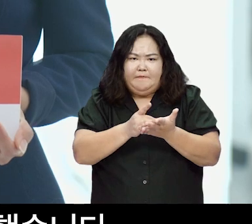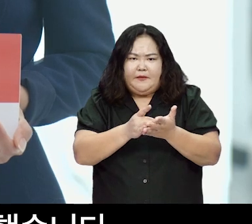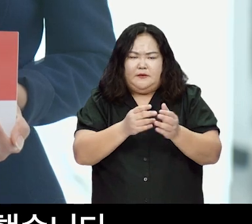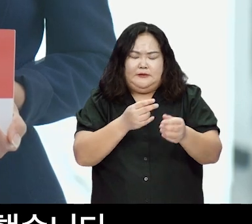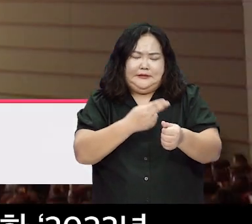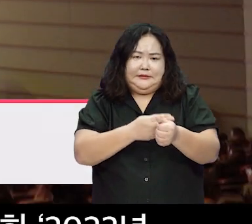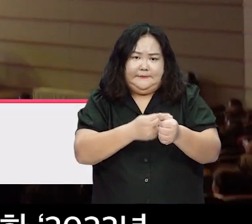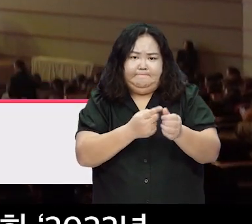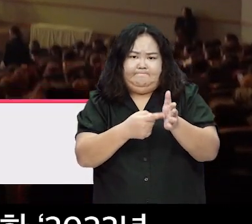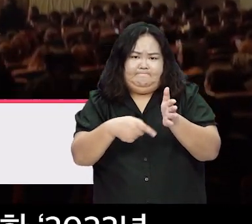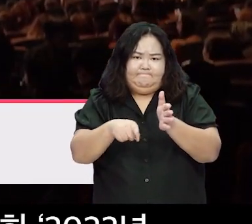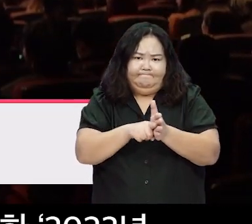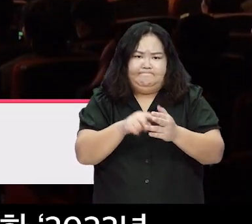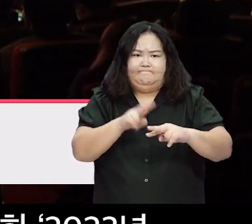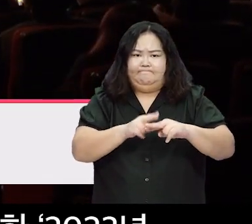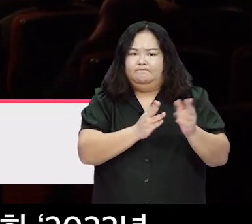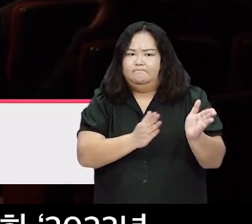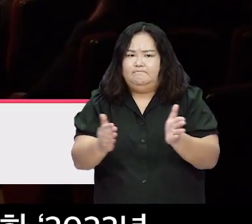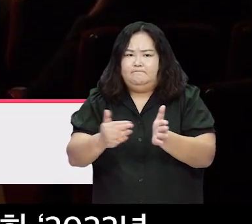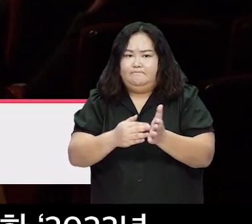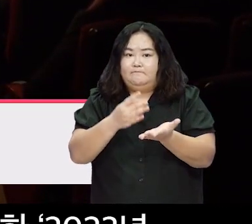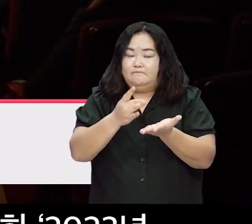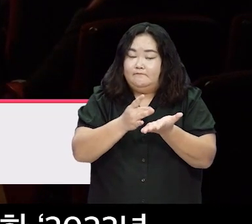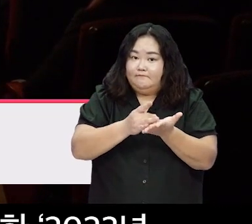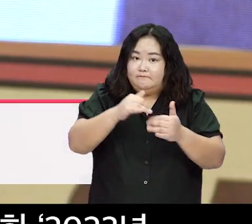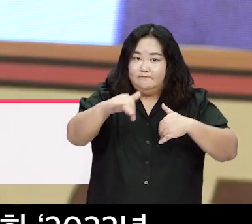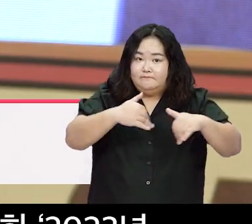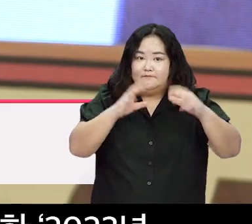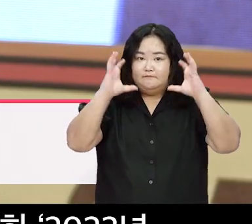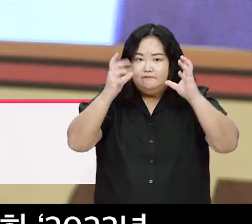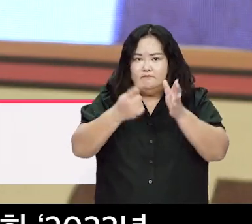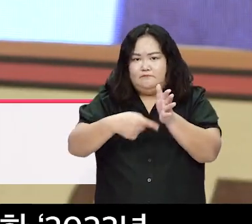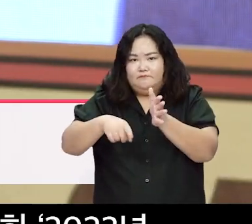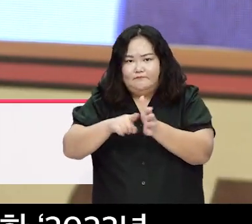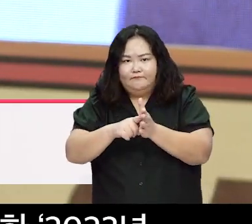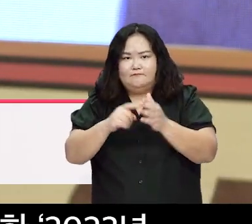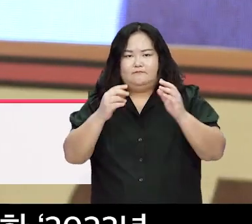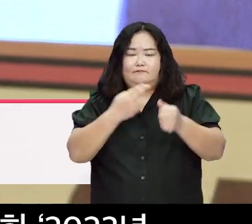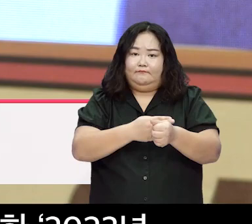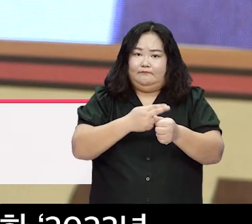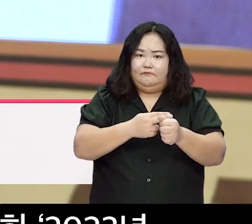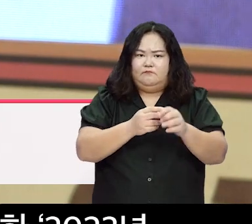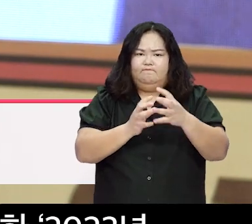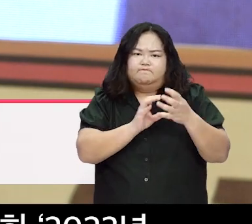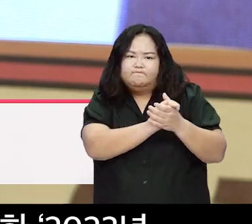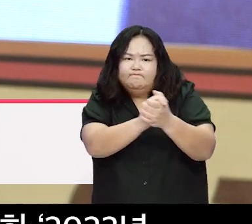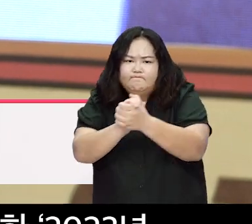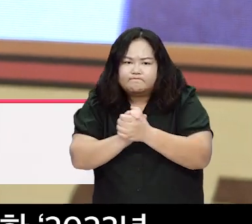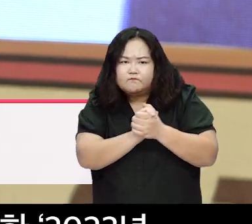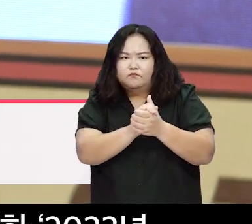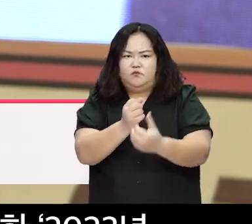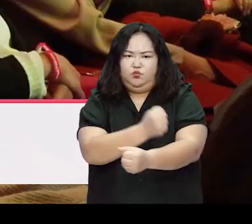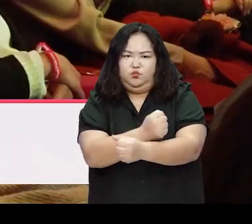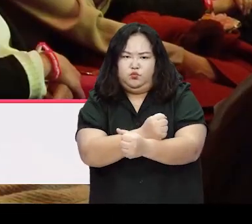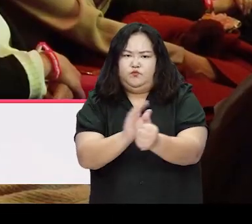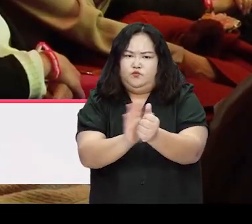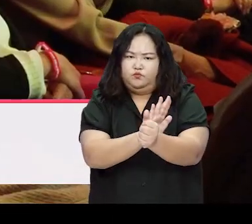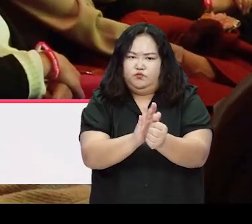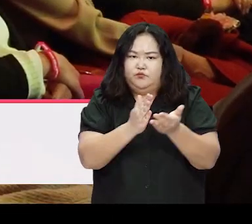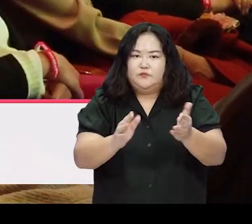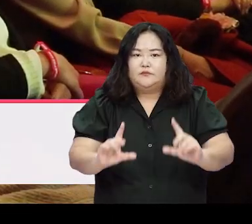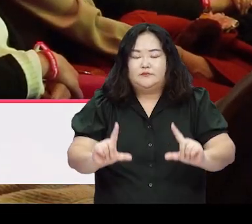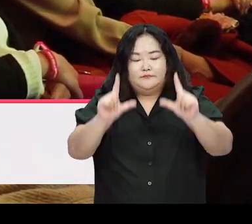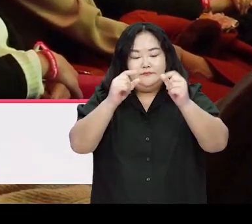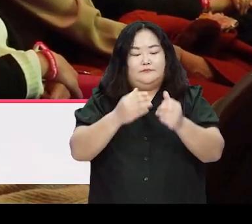마련했습니다 천안시의 어린이집 보육교직원의 화합을 도모하고 노구를 격려하기 위한 2023년 천안시